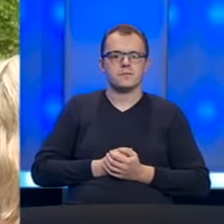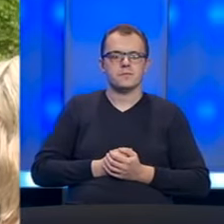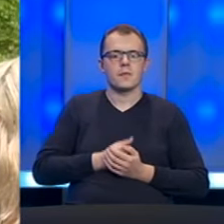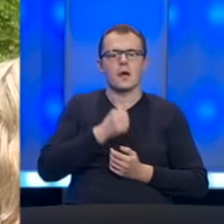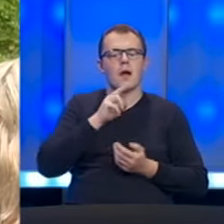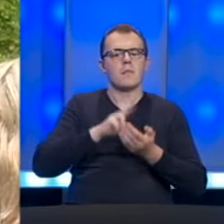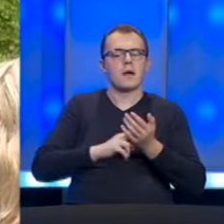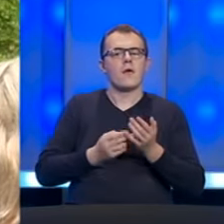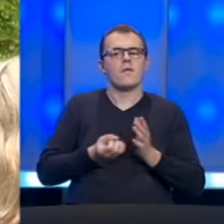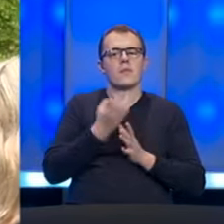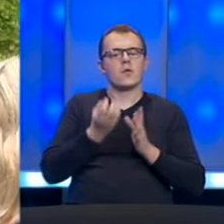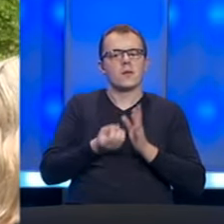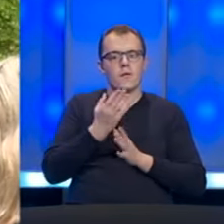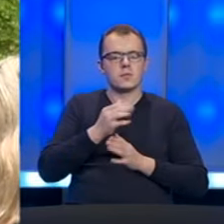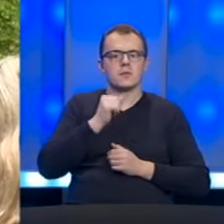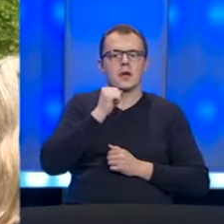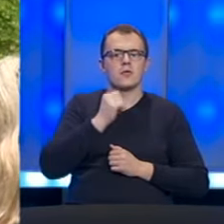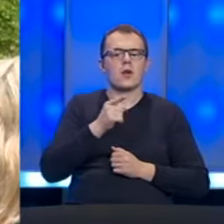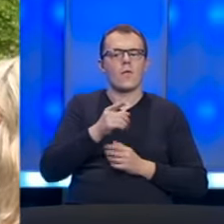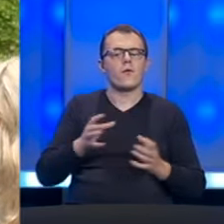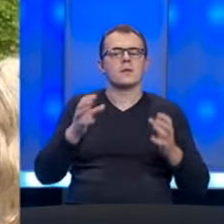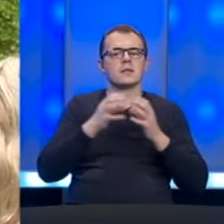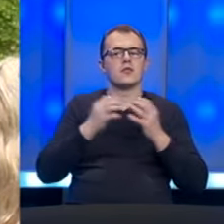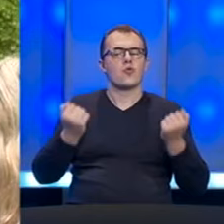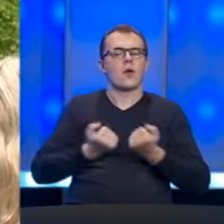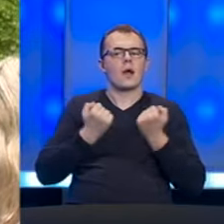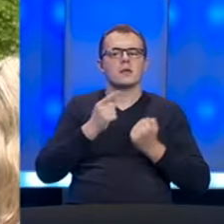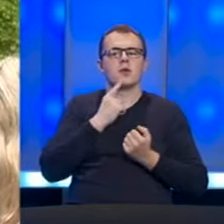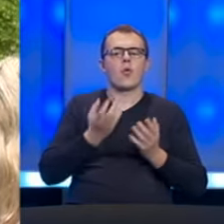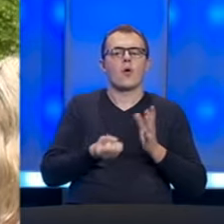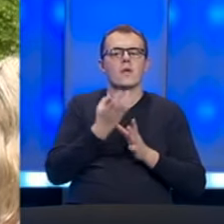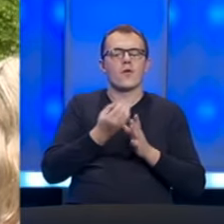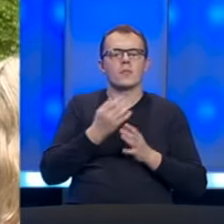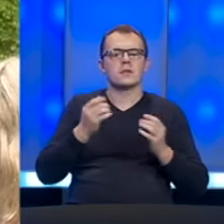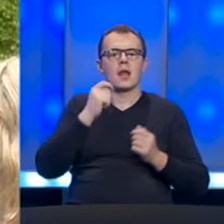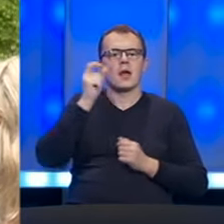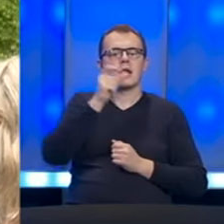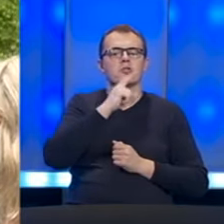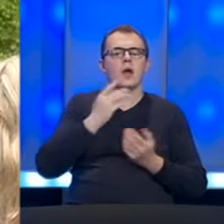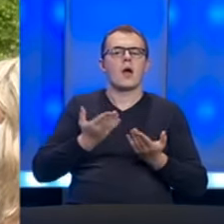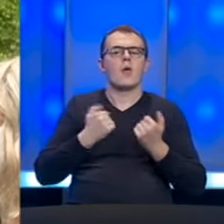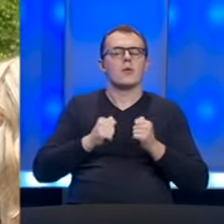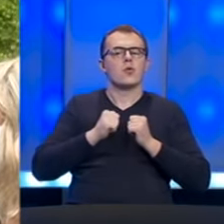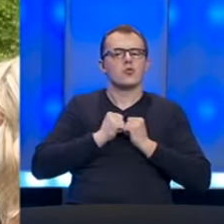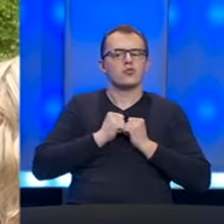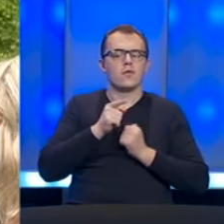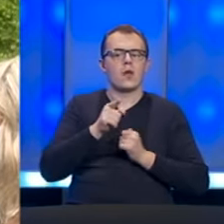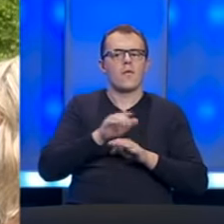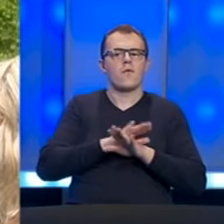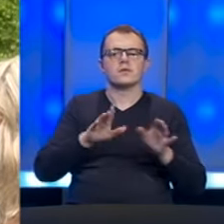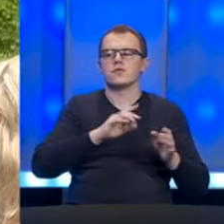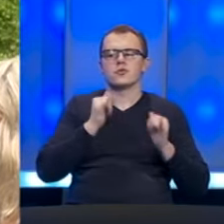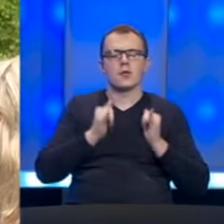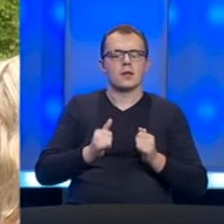pravovremenom informisanju i na ovoj zajedničkoj akciji oko informisanja građana kako bi očuvali, znači, ovo što smo do